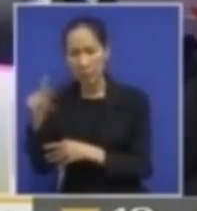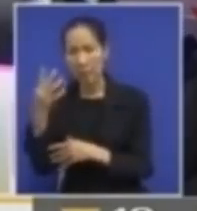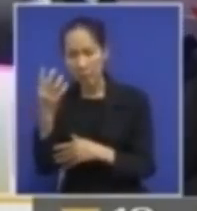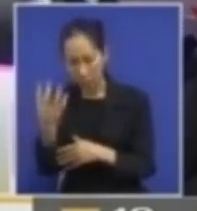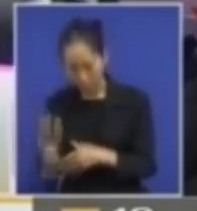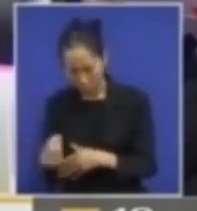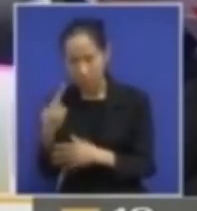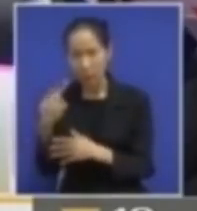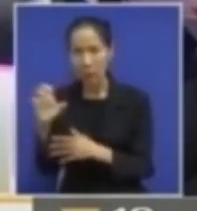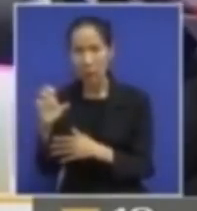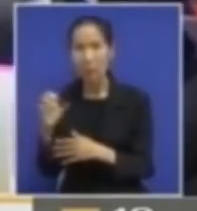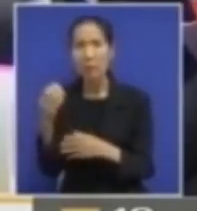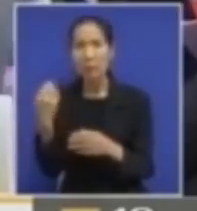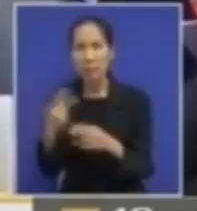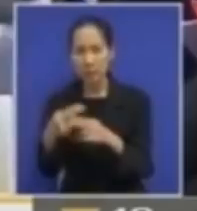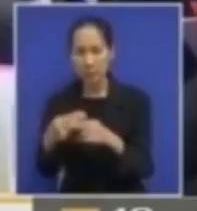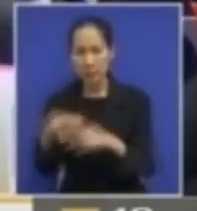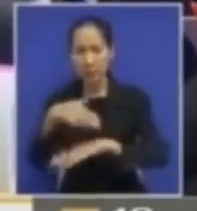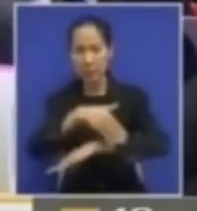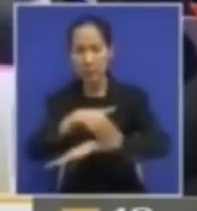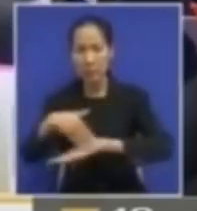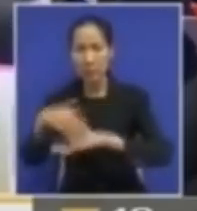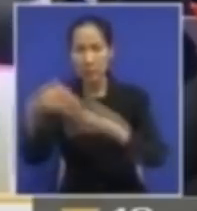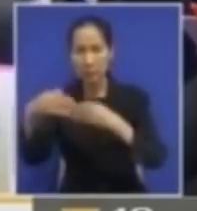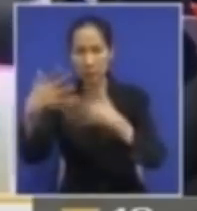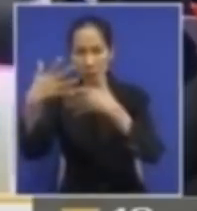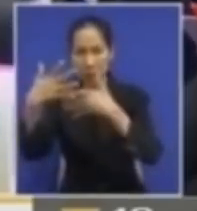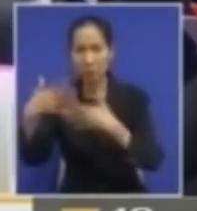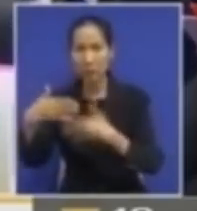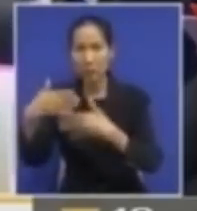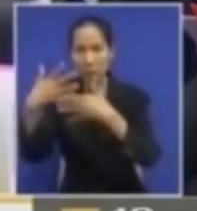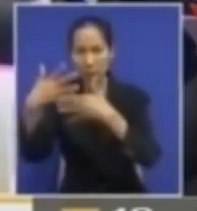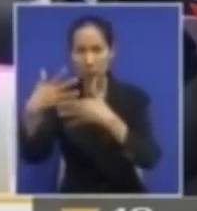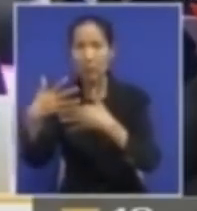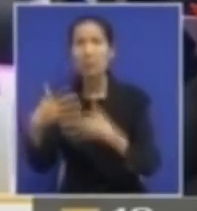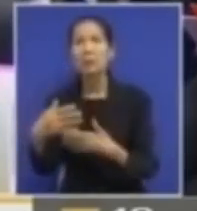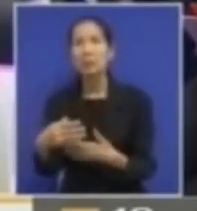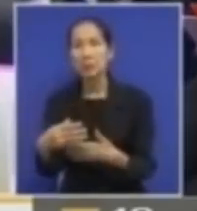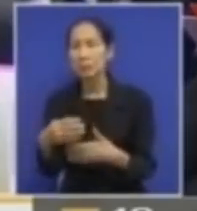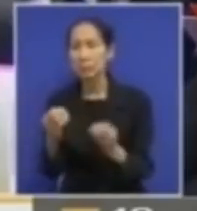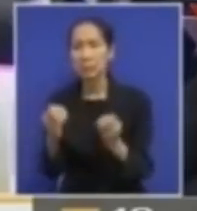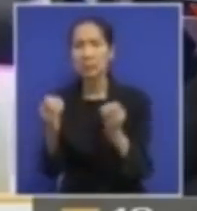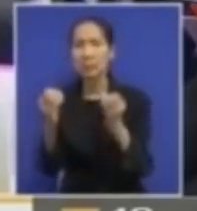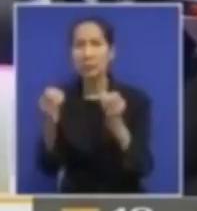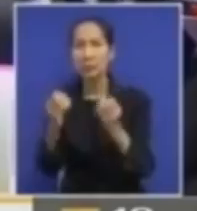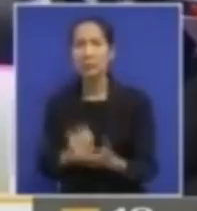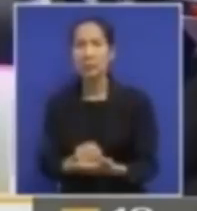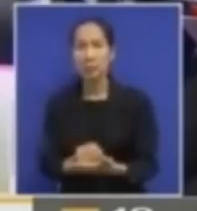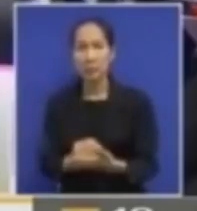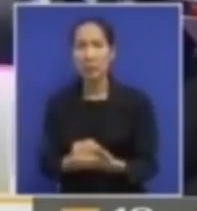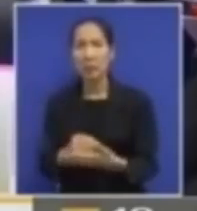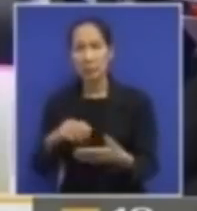แถมไม่มีบัญชีรายชื่อที่จะได้รับเข้ามามีสิทธิ์มีเสียงแทนพี่น้องประชาชนแม้แต่คนเดียวก็นั่นคือกติกาที่บิด